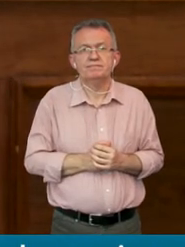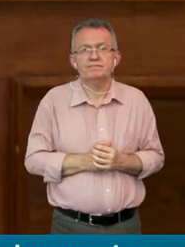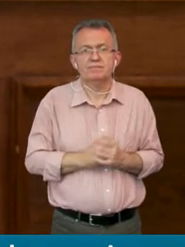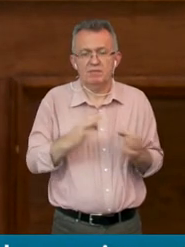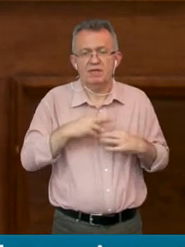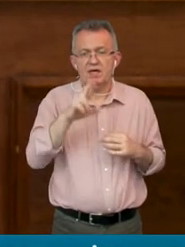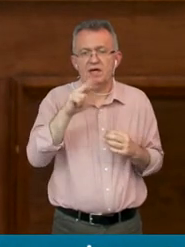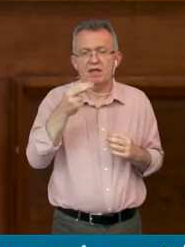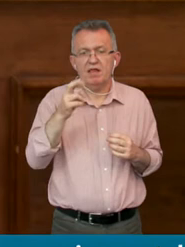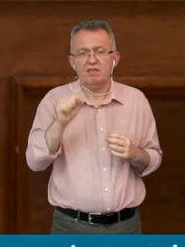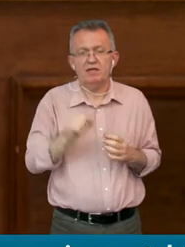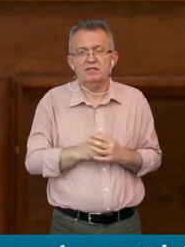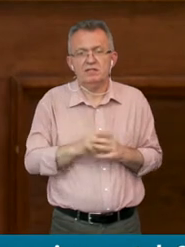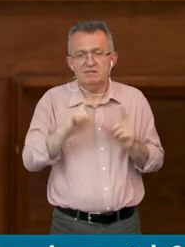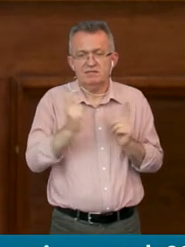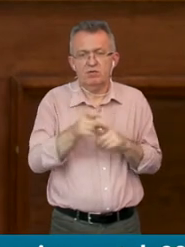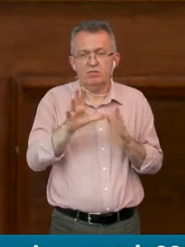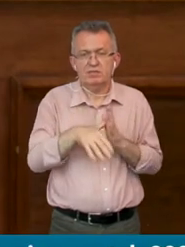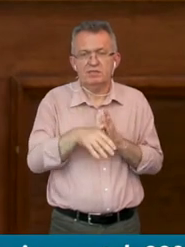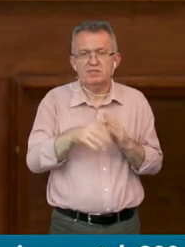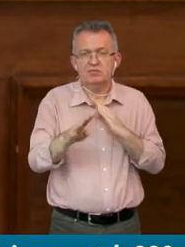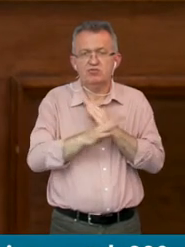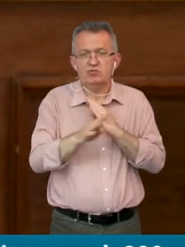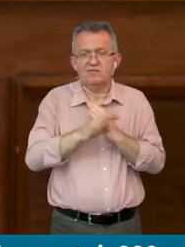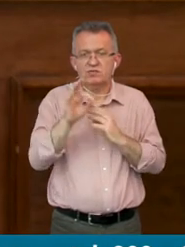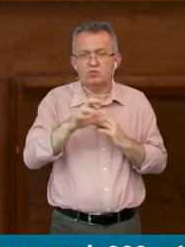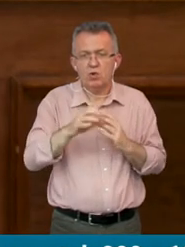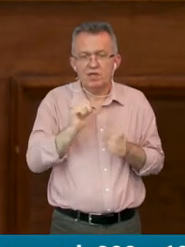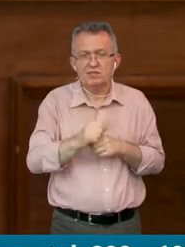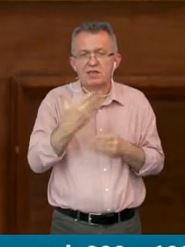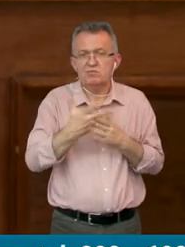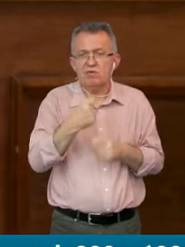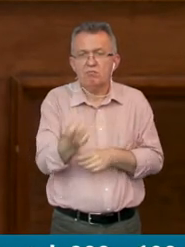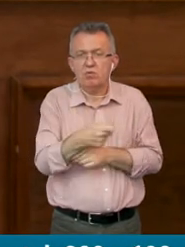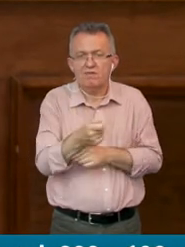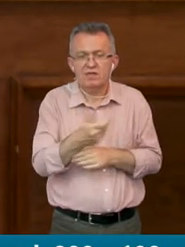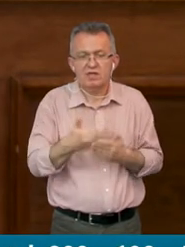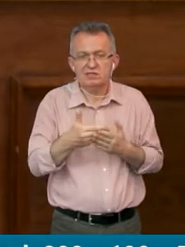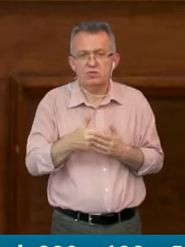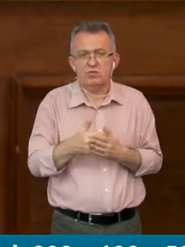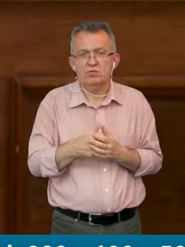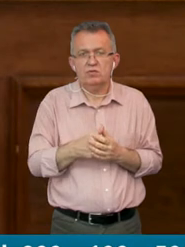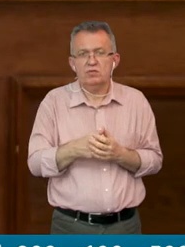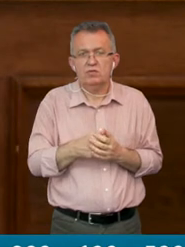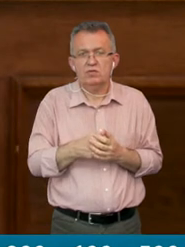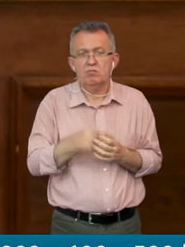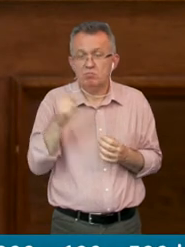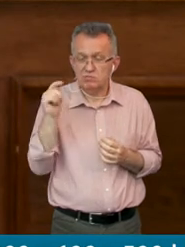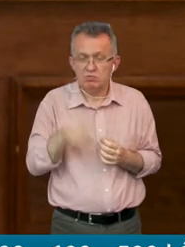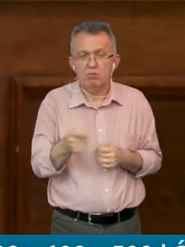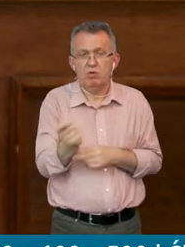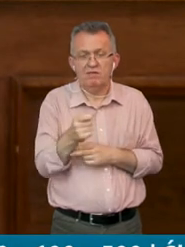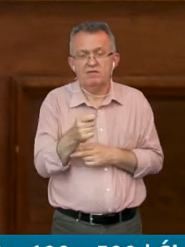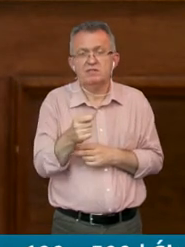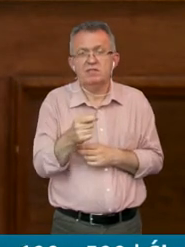Pani Renata, w całym mieście usychają drzewa, nowe nasadzenia. Dlaczego nie są podlewane? Pani Renato, powinny być podlewane,